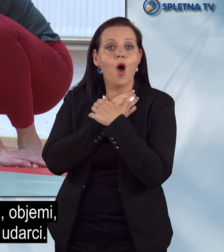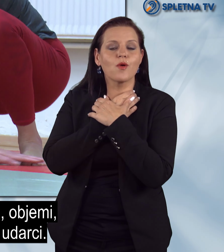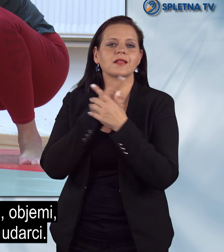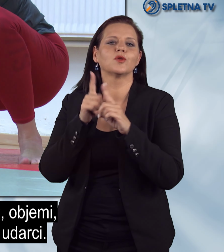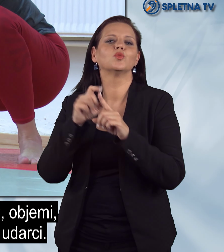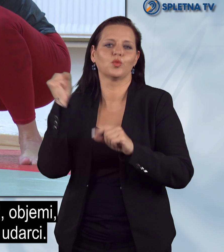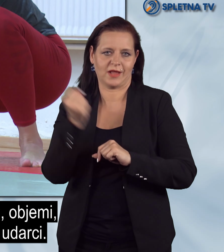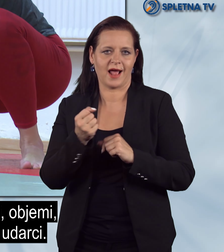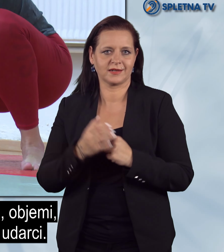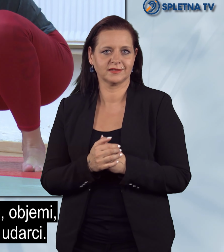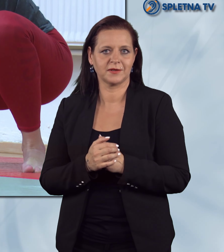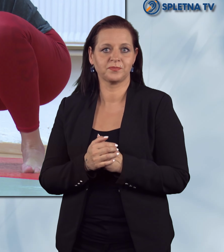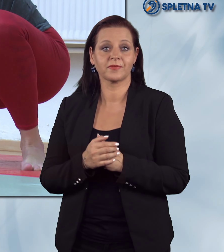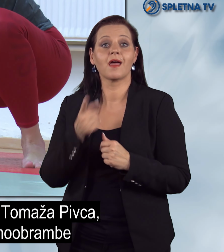udarci.